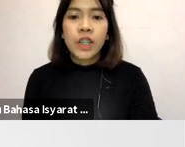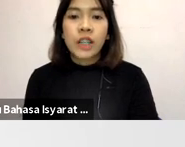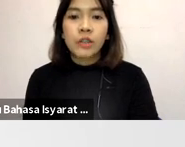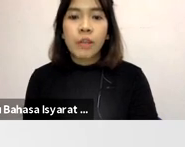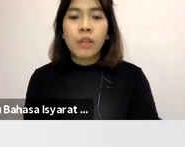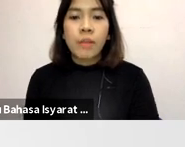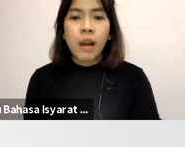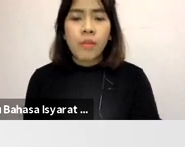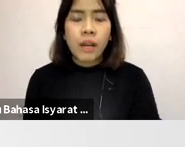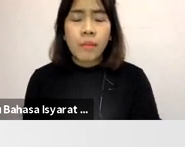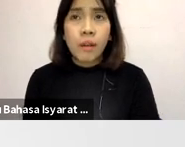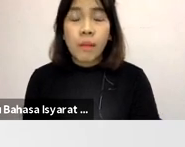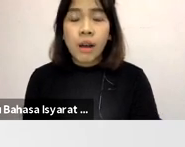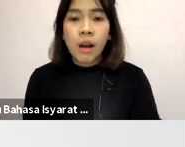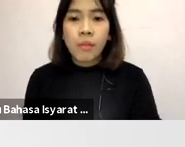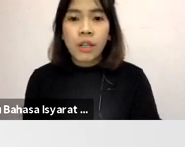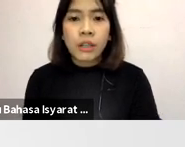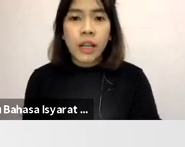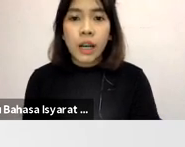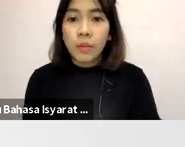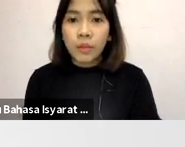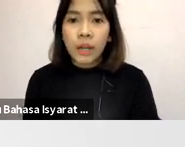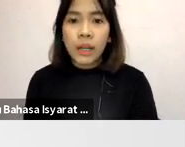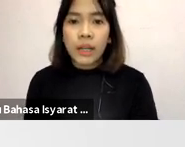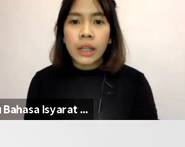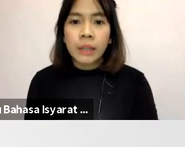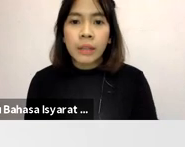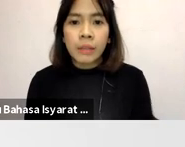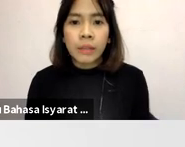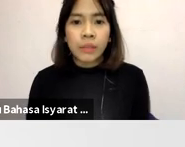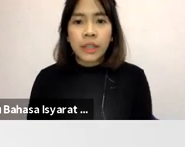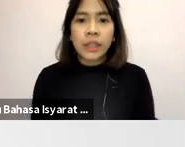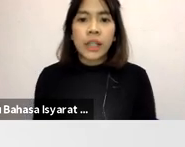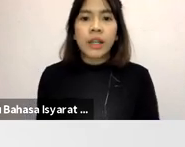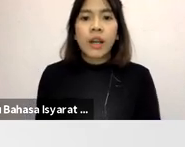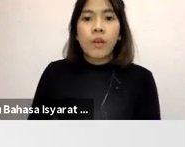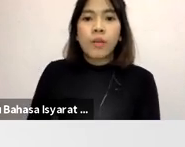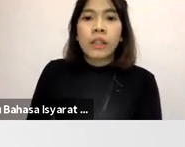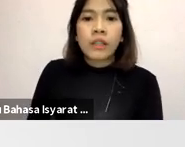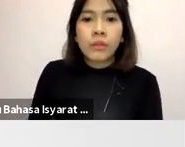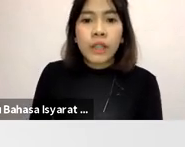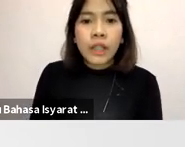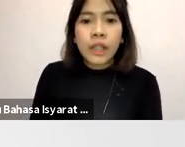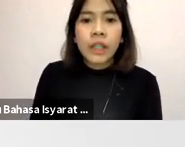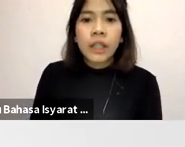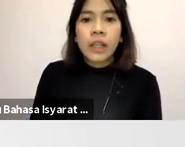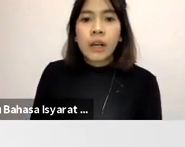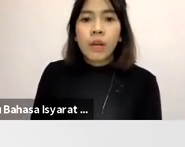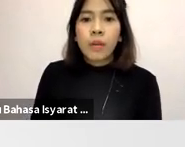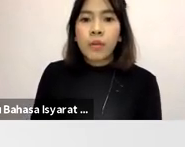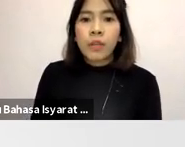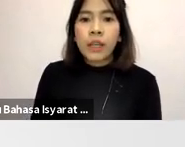kemudian sudah mulai mengaku mampu mengakomodir segala kebutuhan dari teman-teman tuli dari komunitas tuli